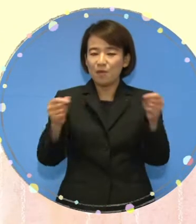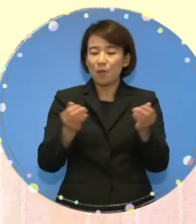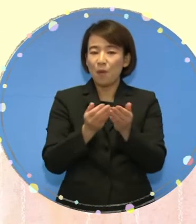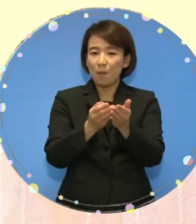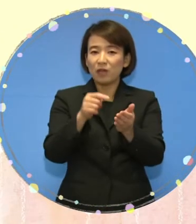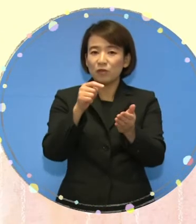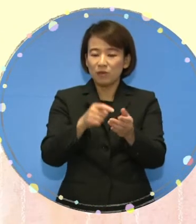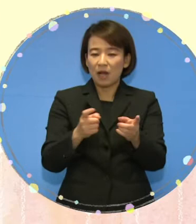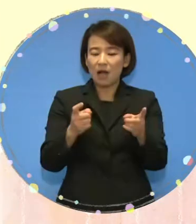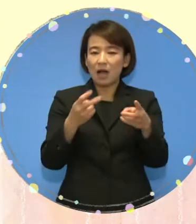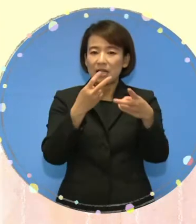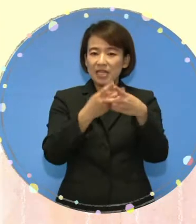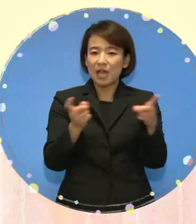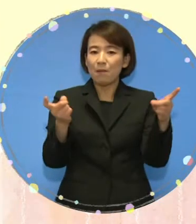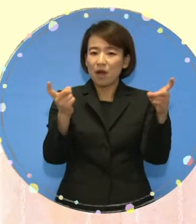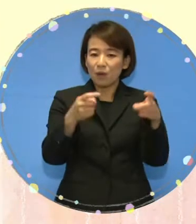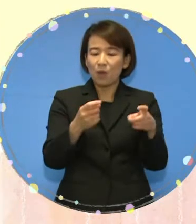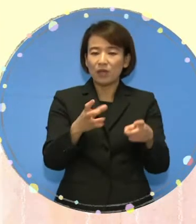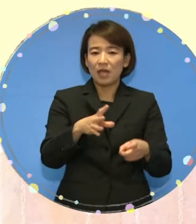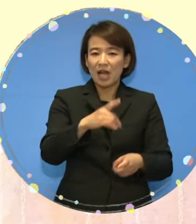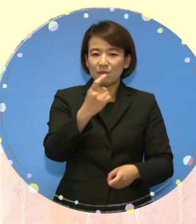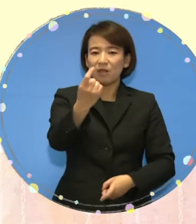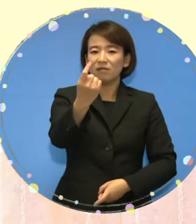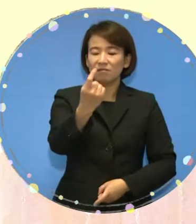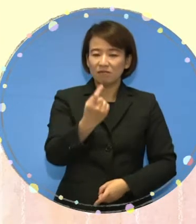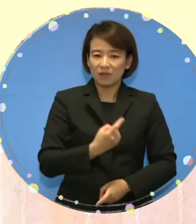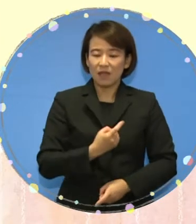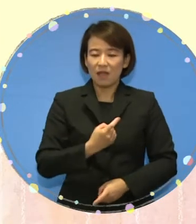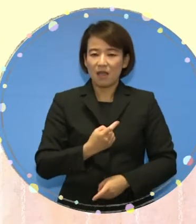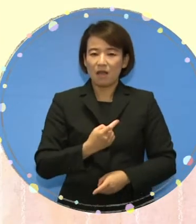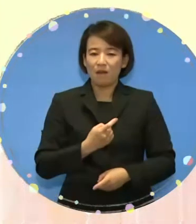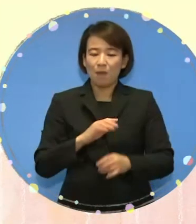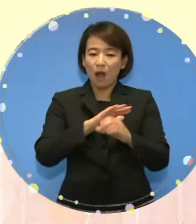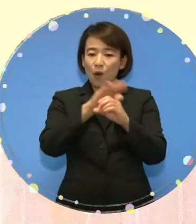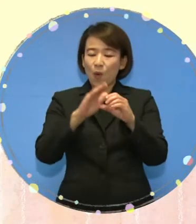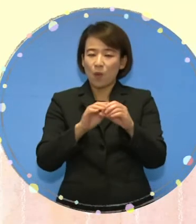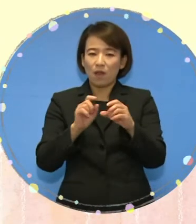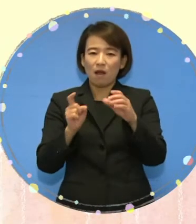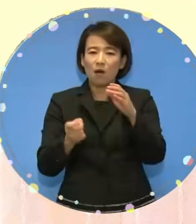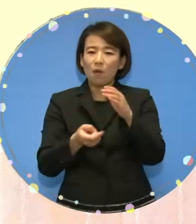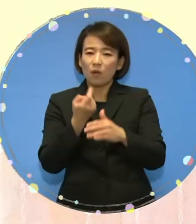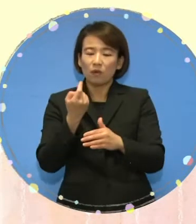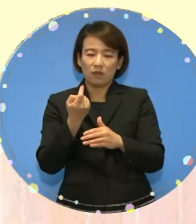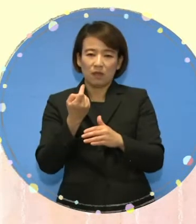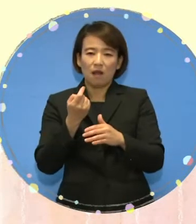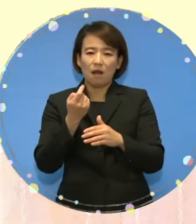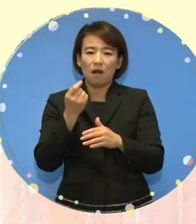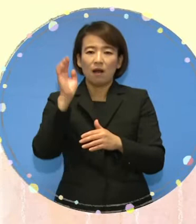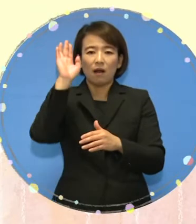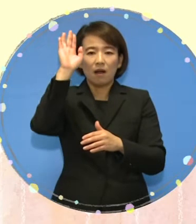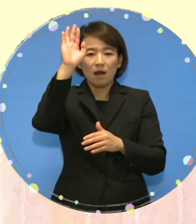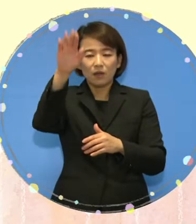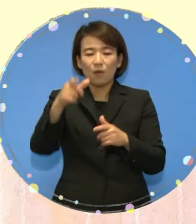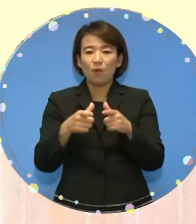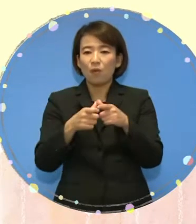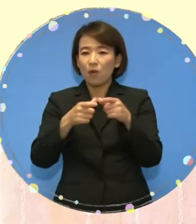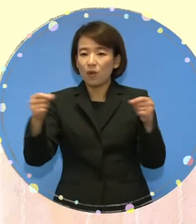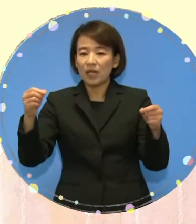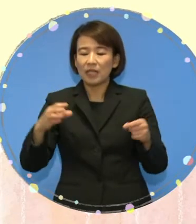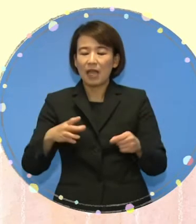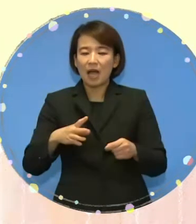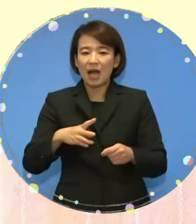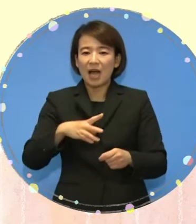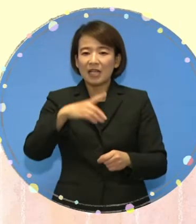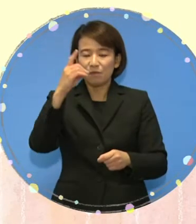新居浜工初入港でございました新型コロナウイルス感染症の流行語国内初の